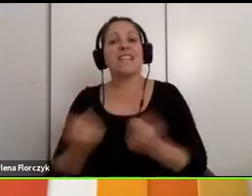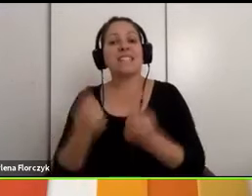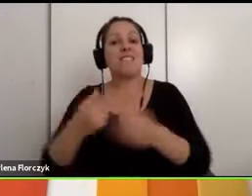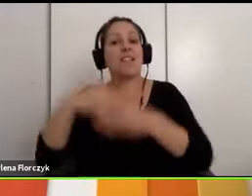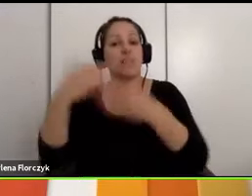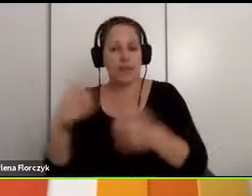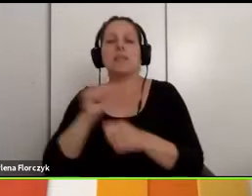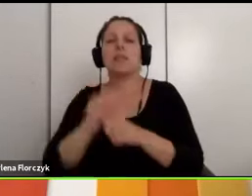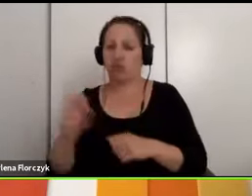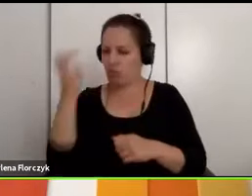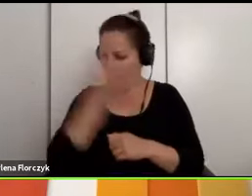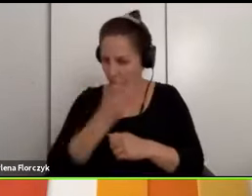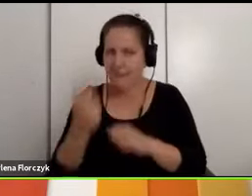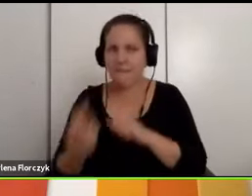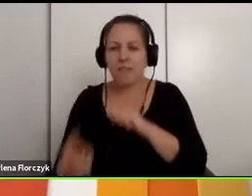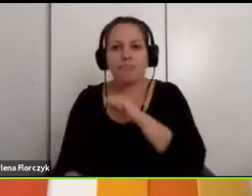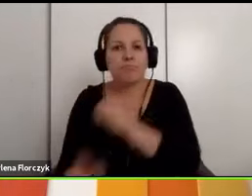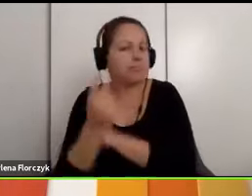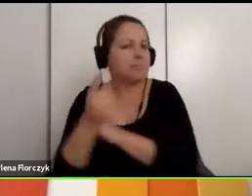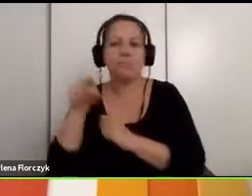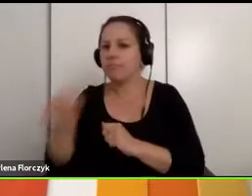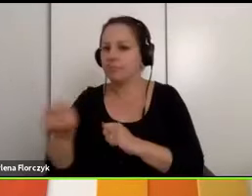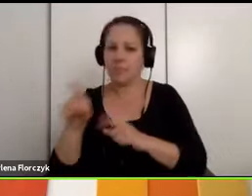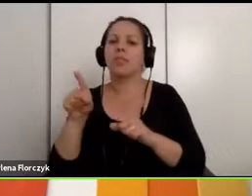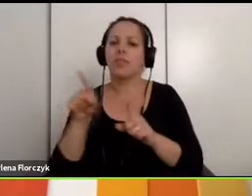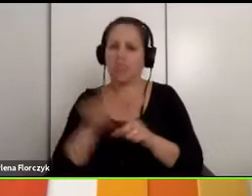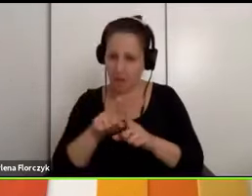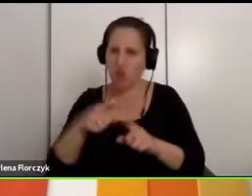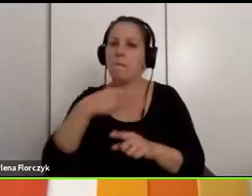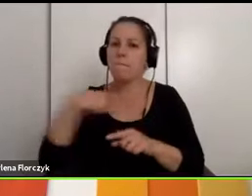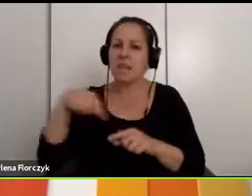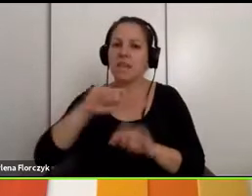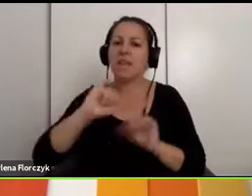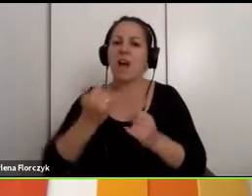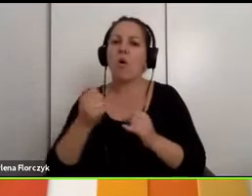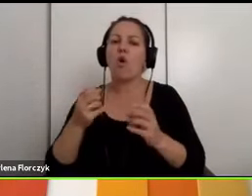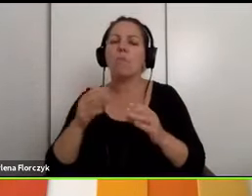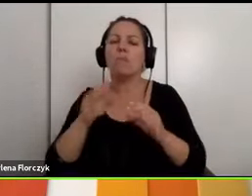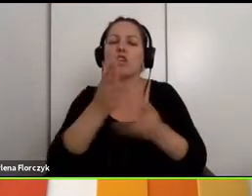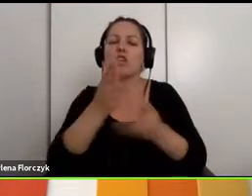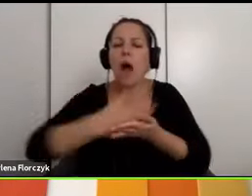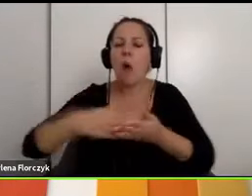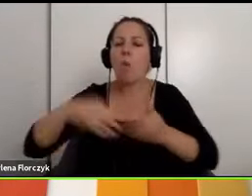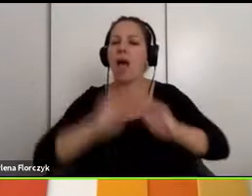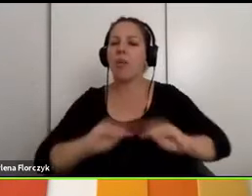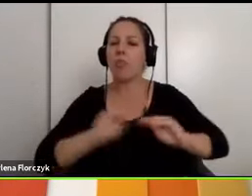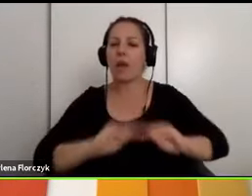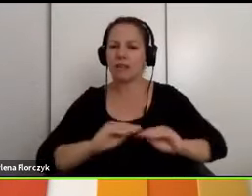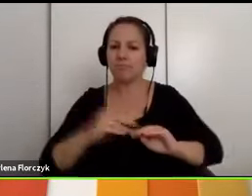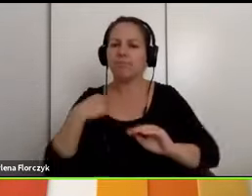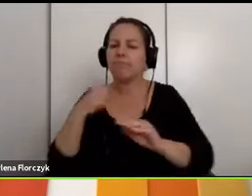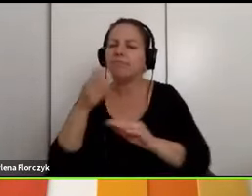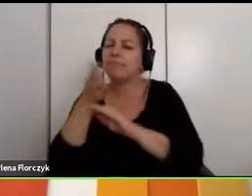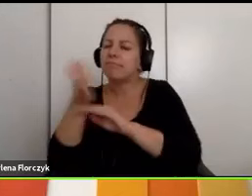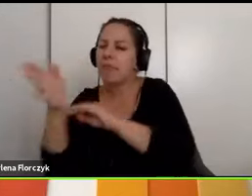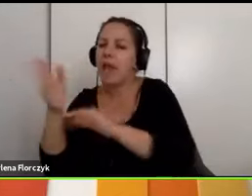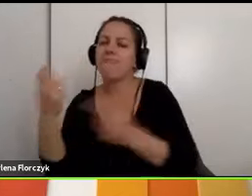jest ciekawym zjawiskiem, bardzo. My też jako dział edukacji chodzimy po